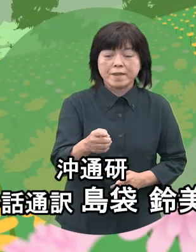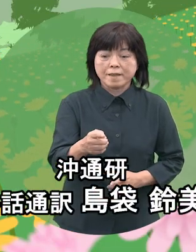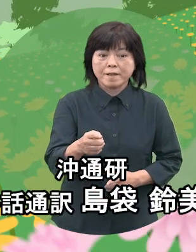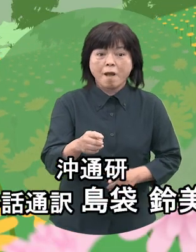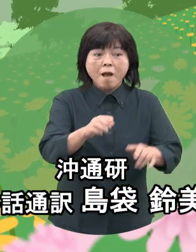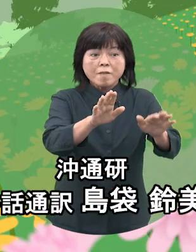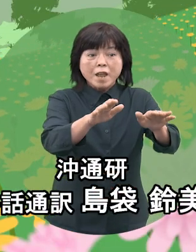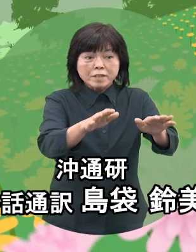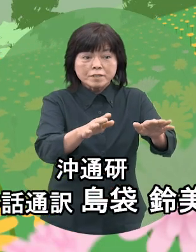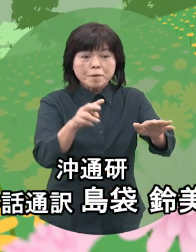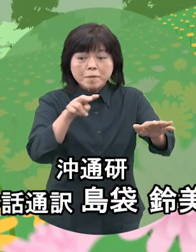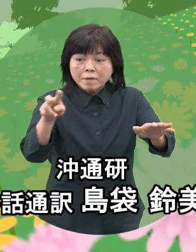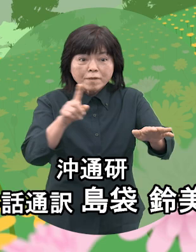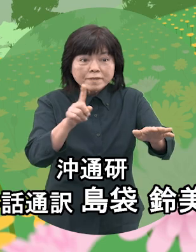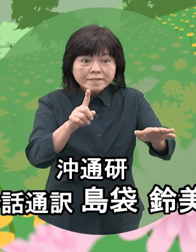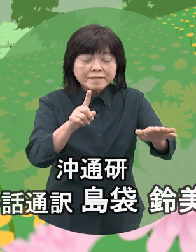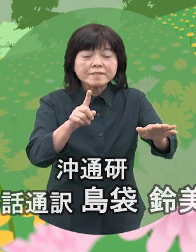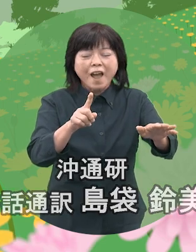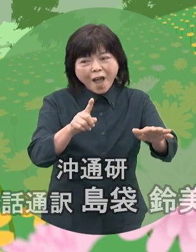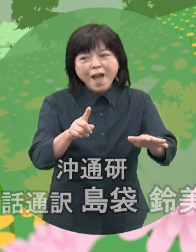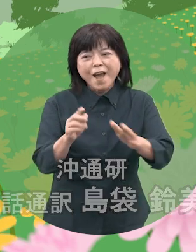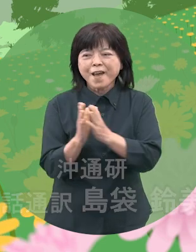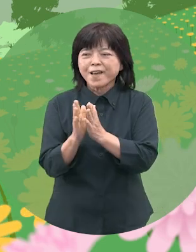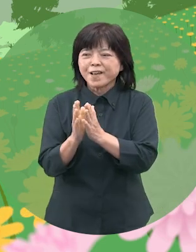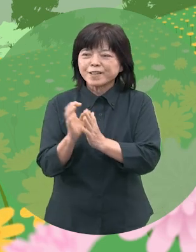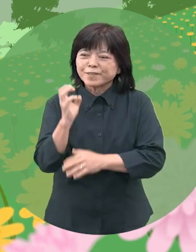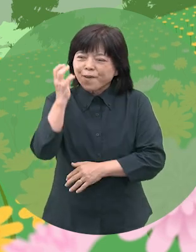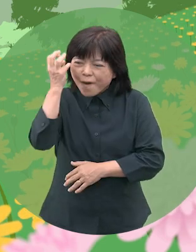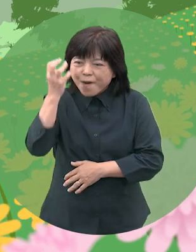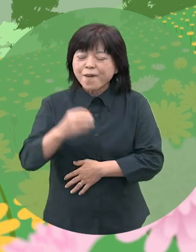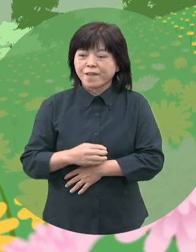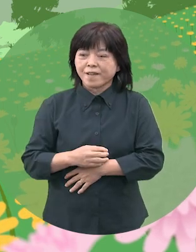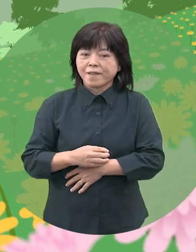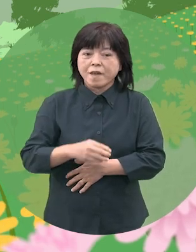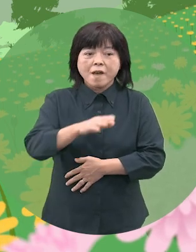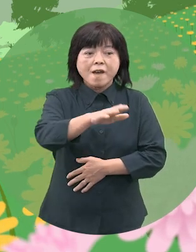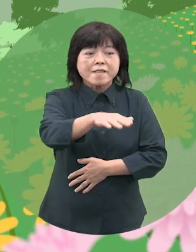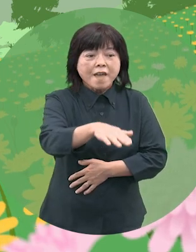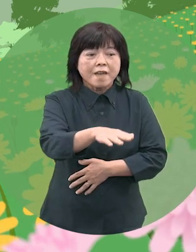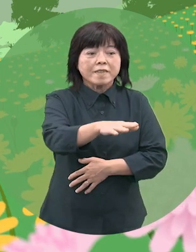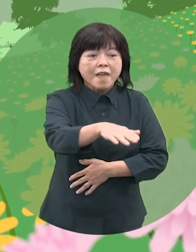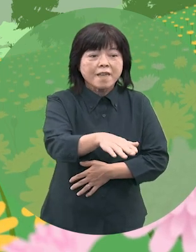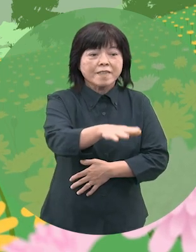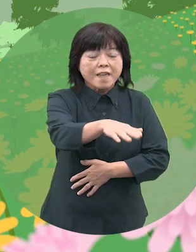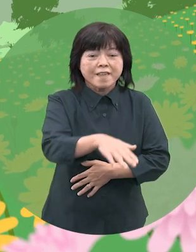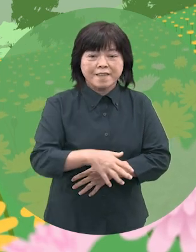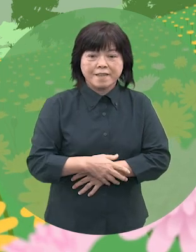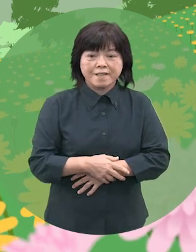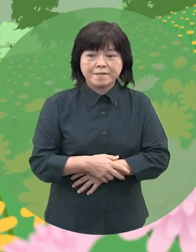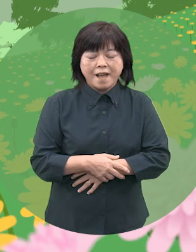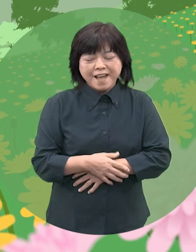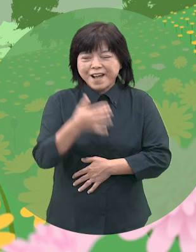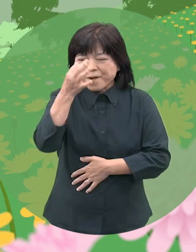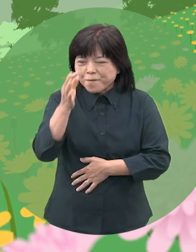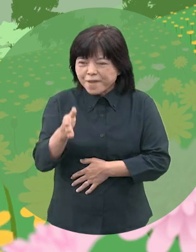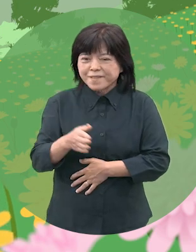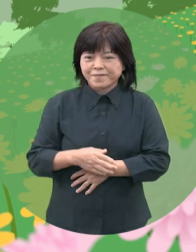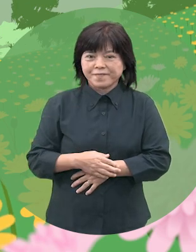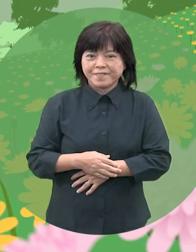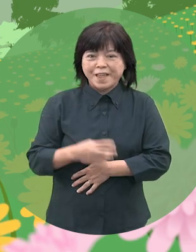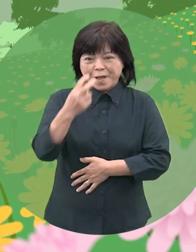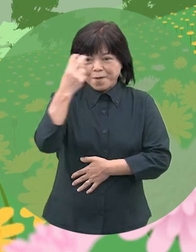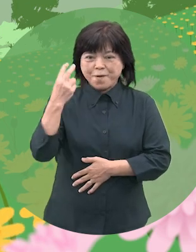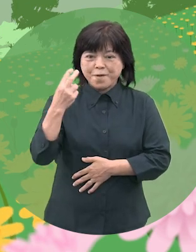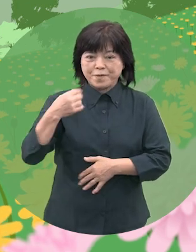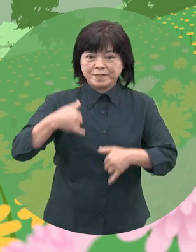ダラッチ、何を見てるの？ わあ、すごい。 ねえ、ダラッチ、寝てば。 ん？あ、ごめん。高校